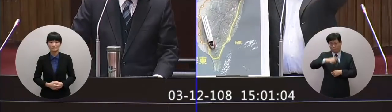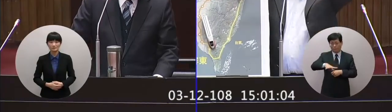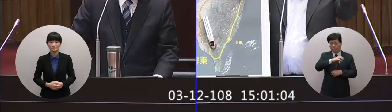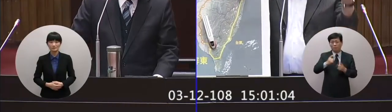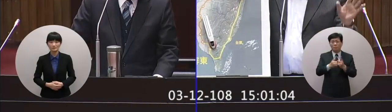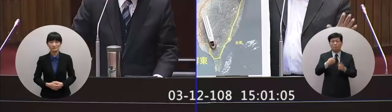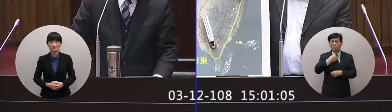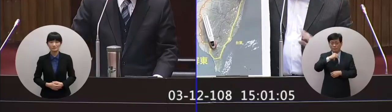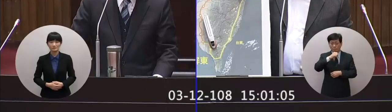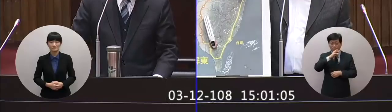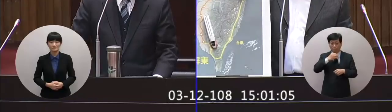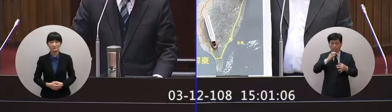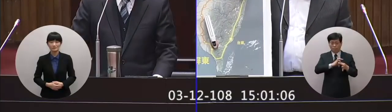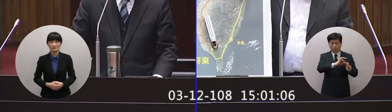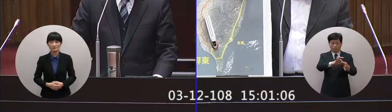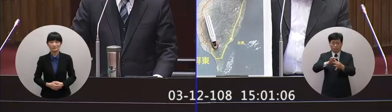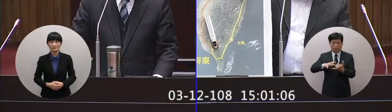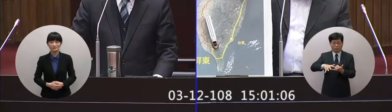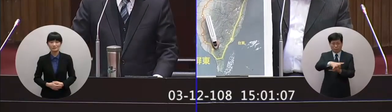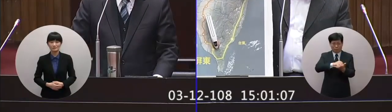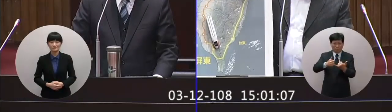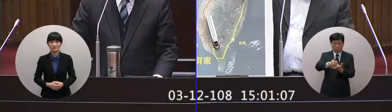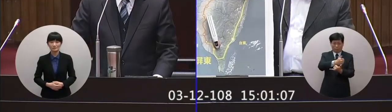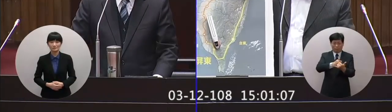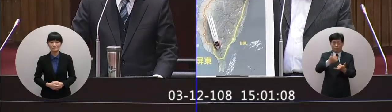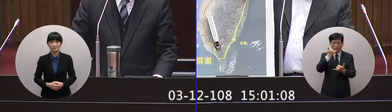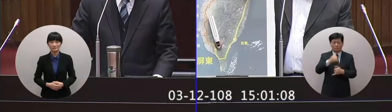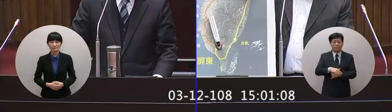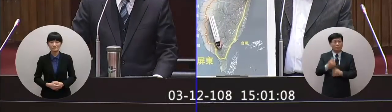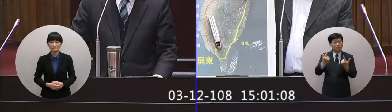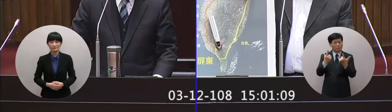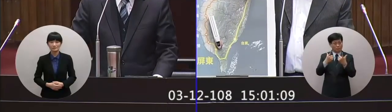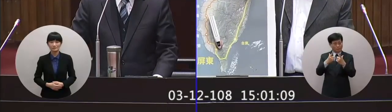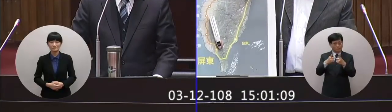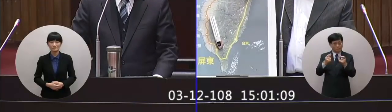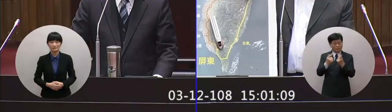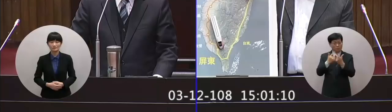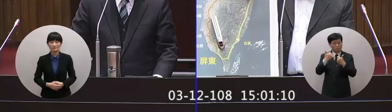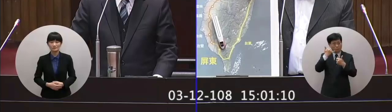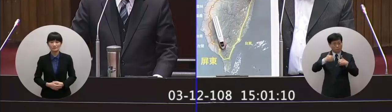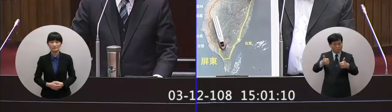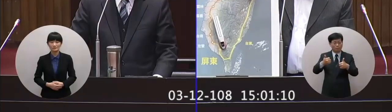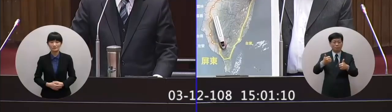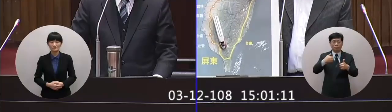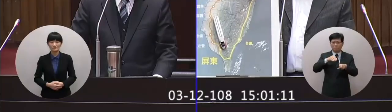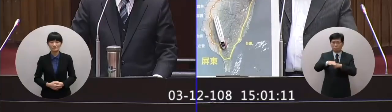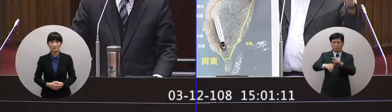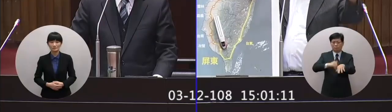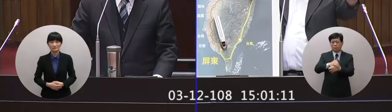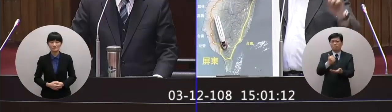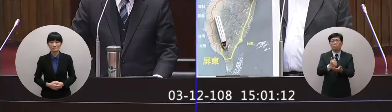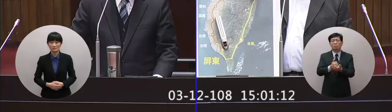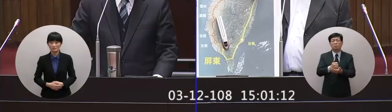铁对台湾是环岛的。南日本北海道的新干线人家也已经通车了，甚